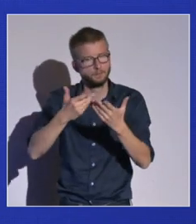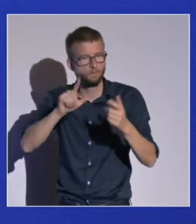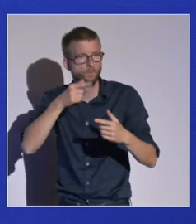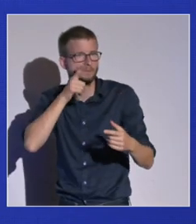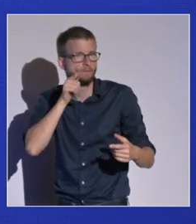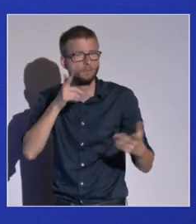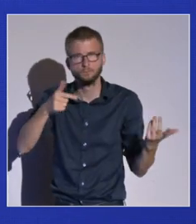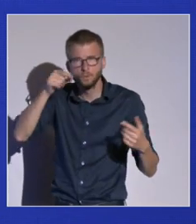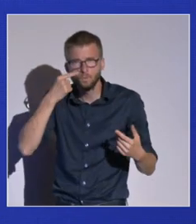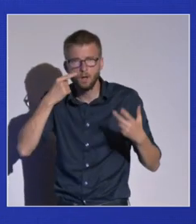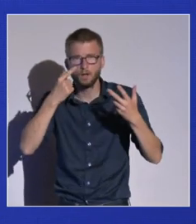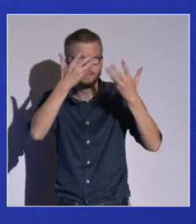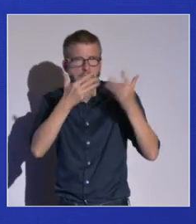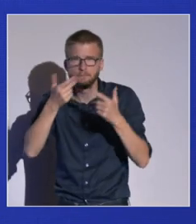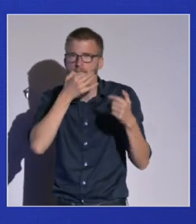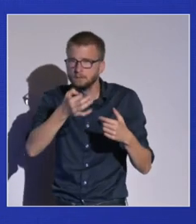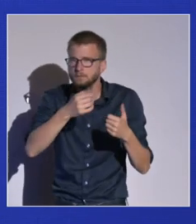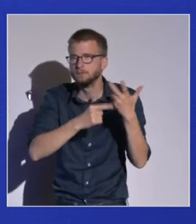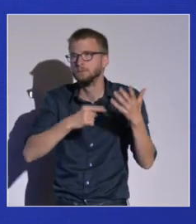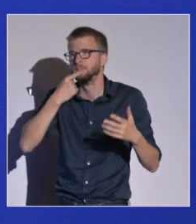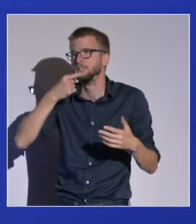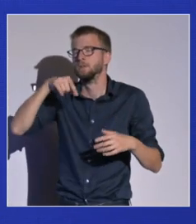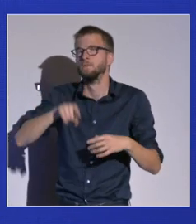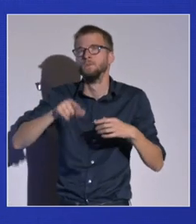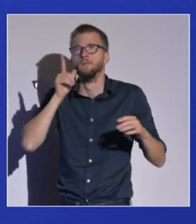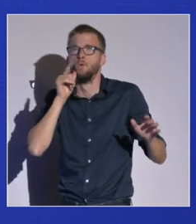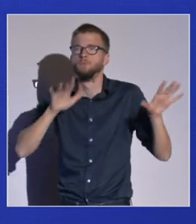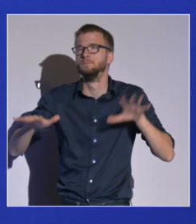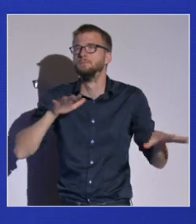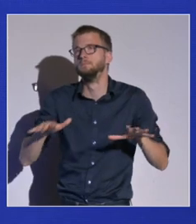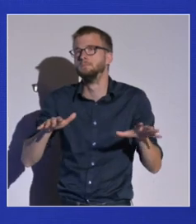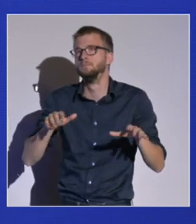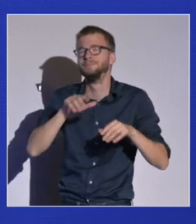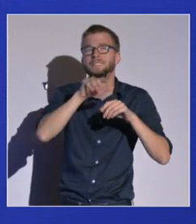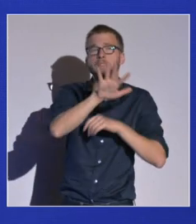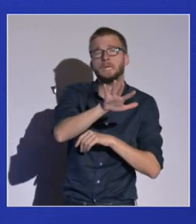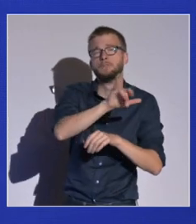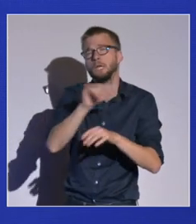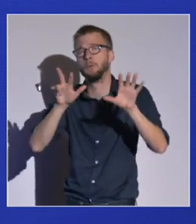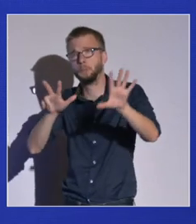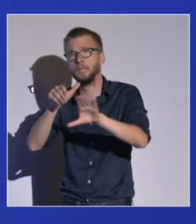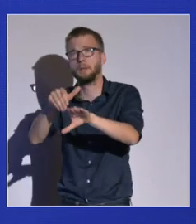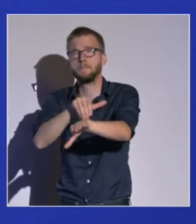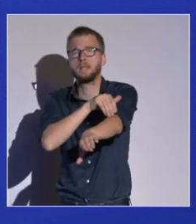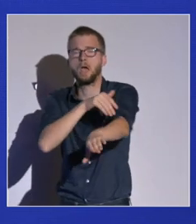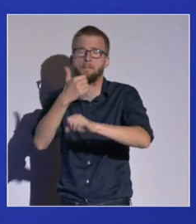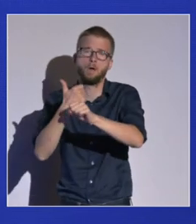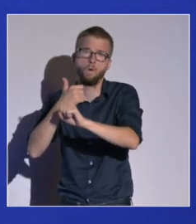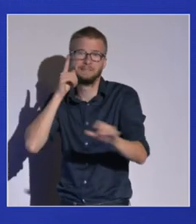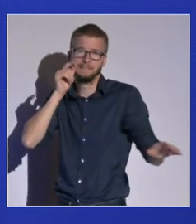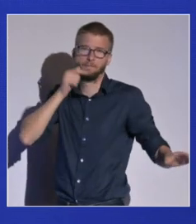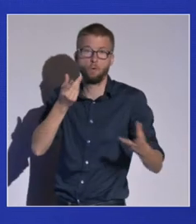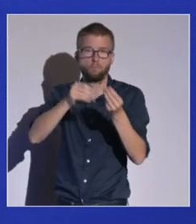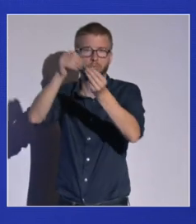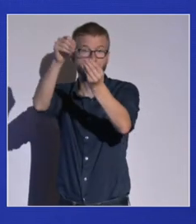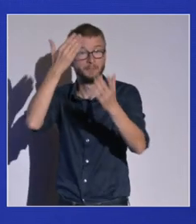l'ordre de grandeur des chiffres que j'indiquais, allez, 5 et 8 milliards par an d'efforts supplémentaires.